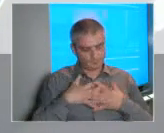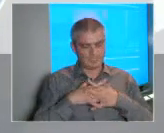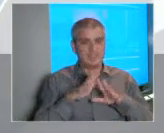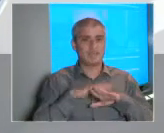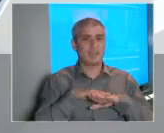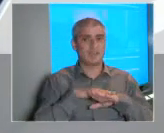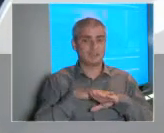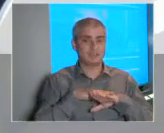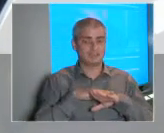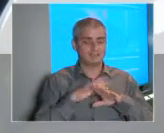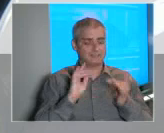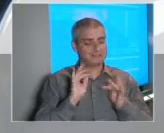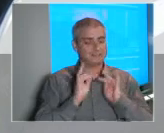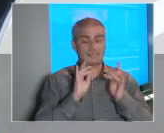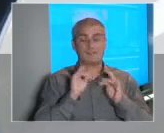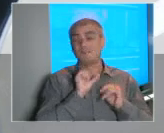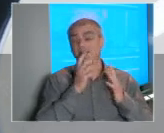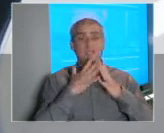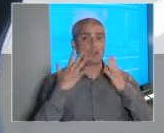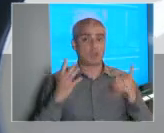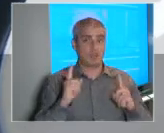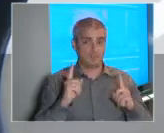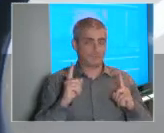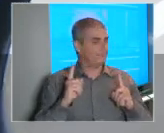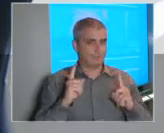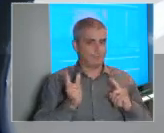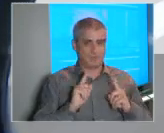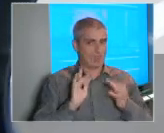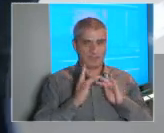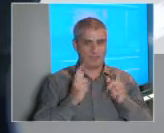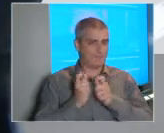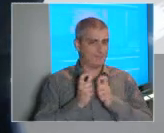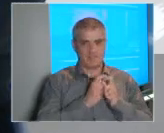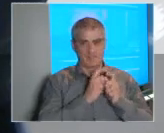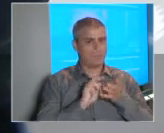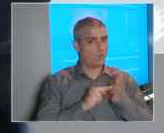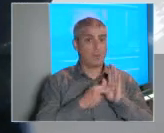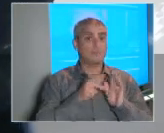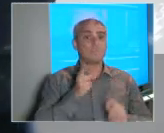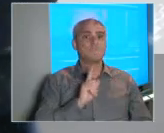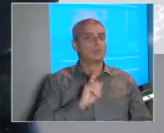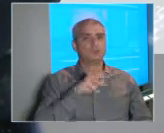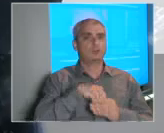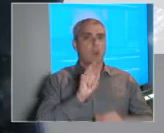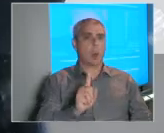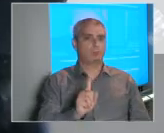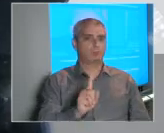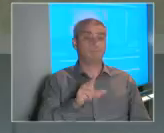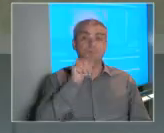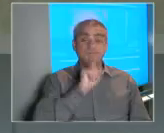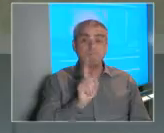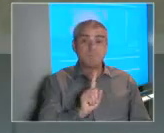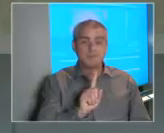ולפייס, היריבים הכי גדולים הם לא היריבים המפלגתיים או הפוליטיים, הם אלה שלא מצביעים, הם